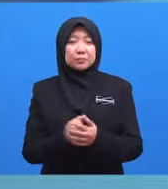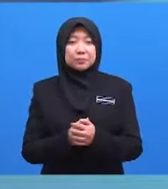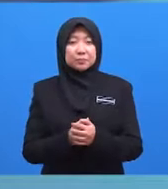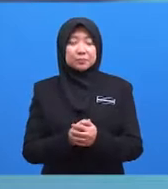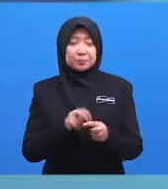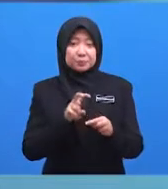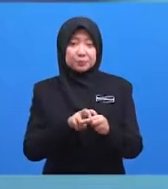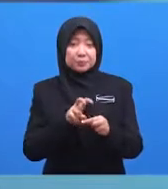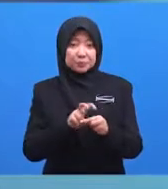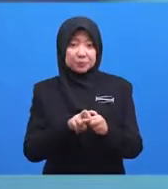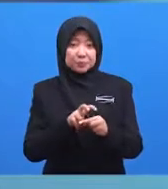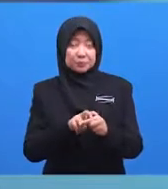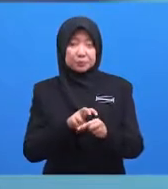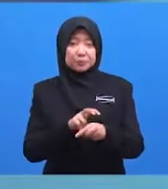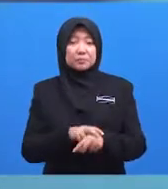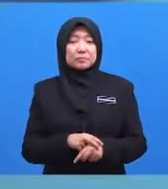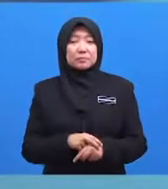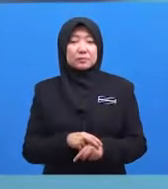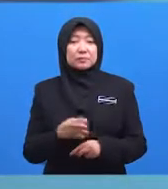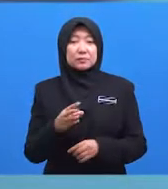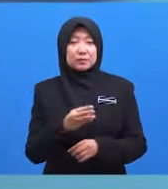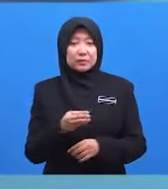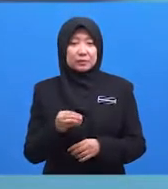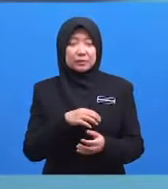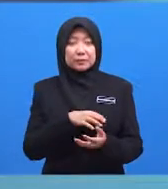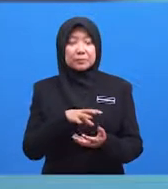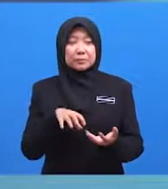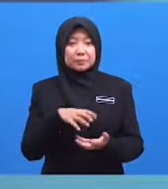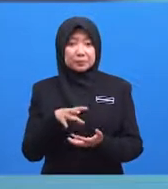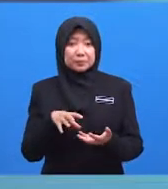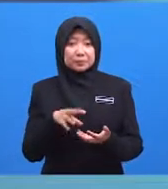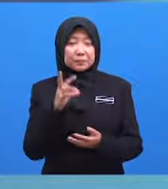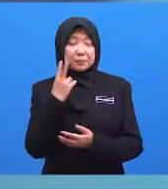potato wedges dan mixed vegetable.